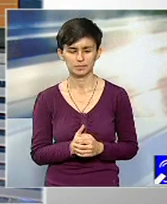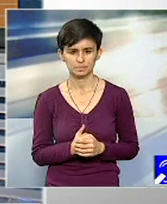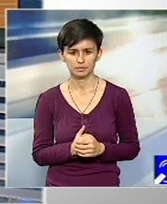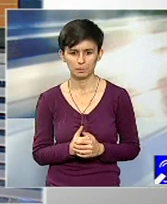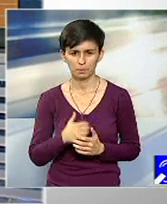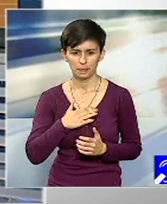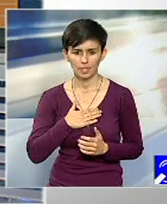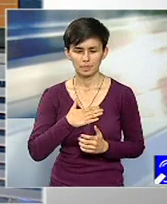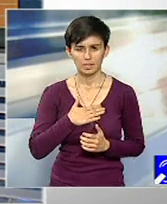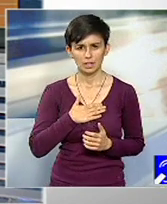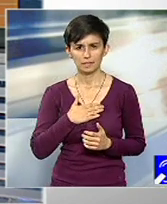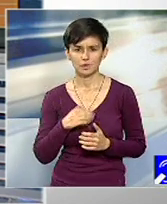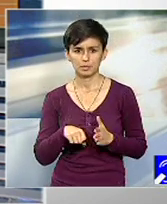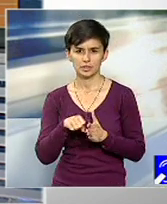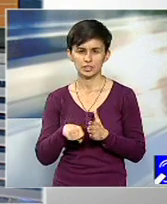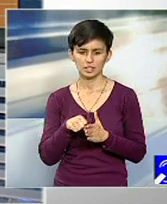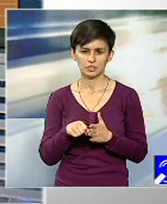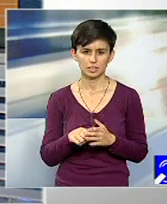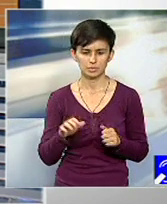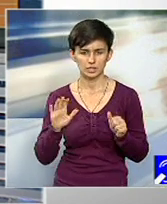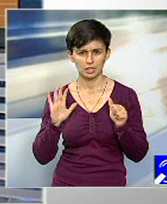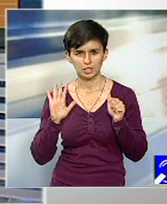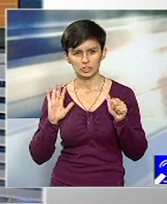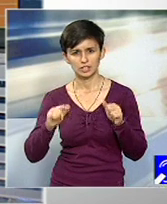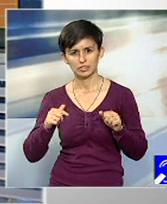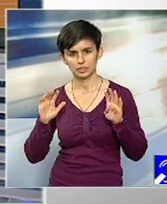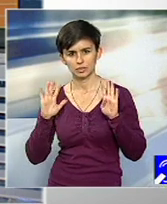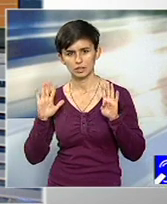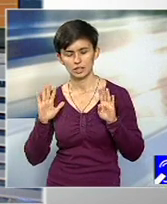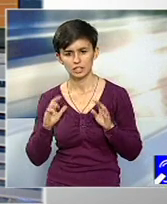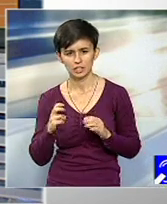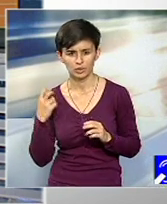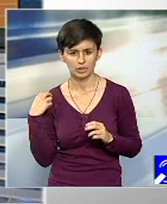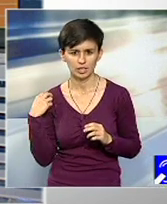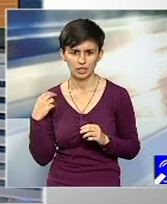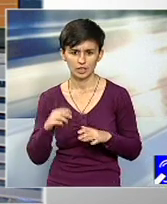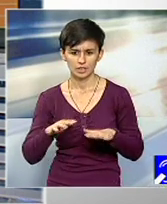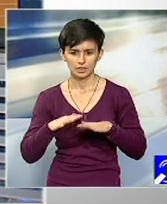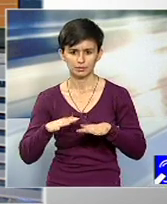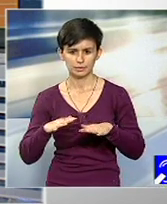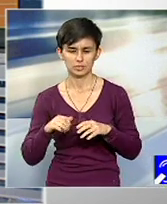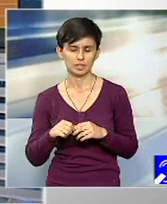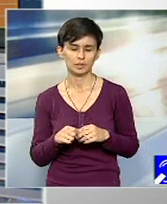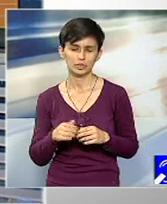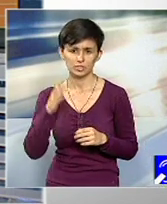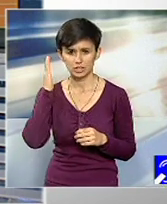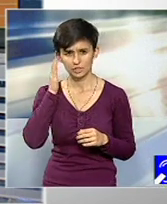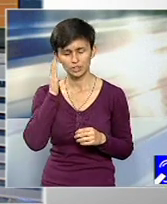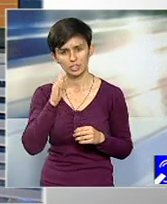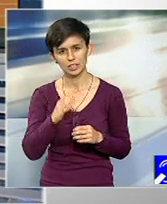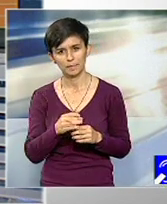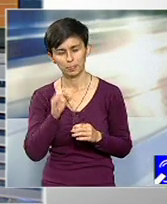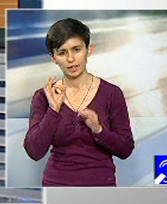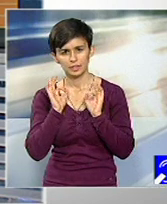Mai avem Hawaii, mai este 6,9 pe scara Richter și ca noutate în caravan am inclus și școlile speciale pentru nevăzători